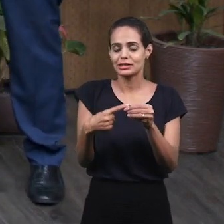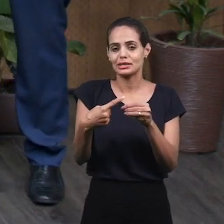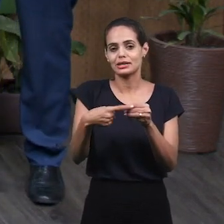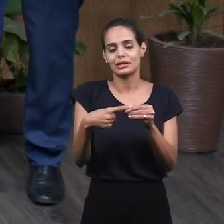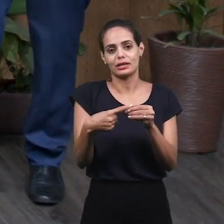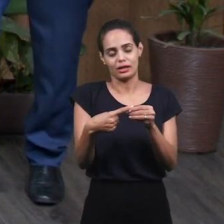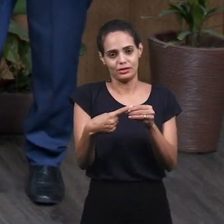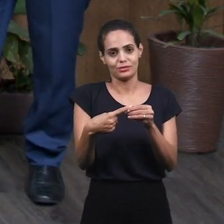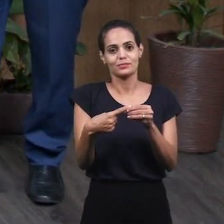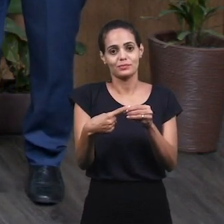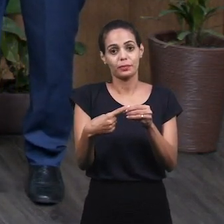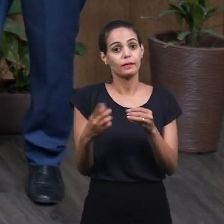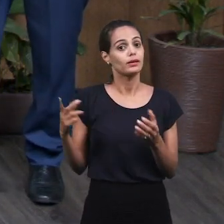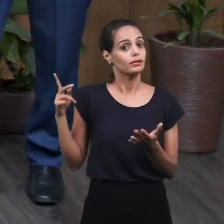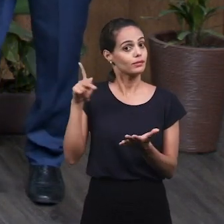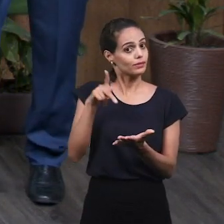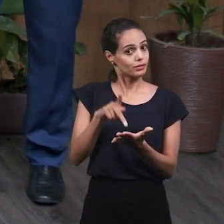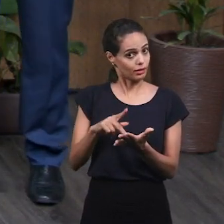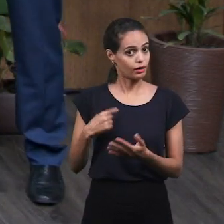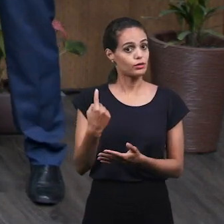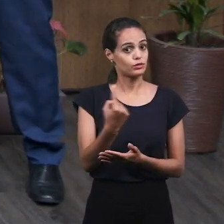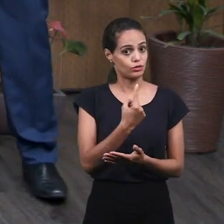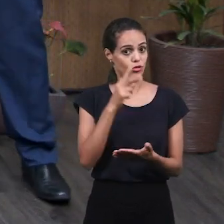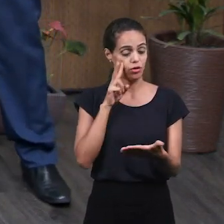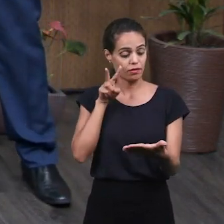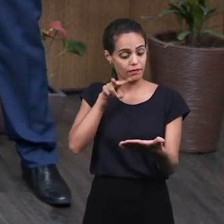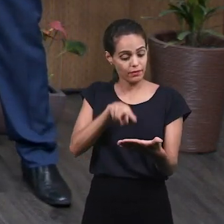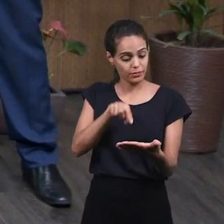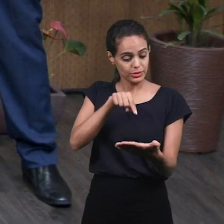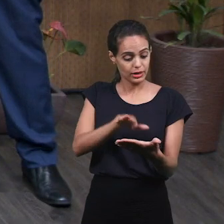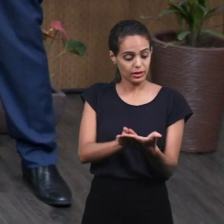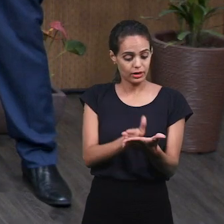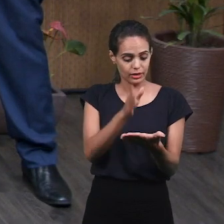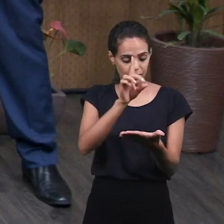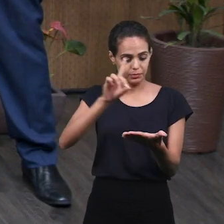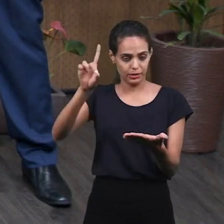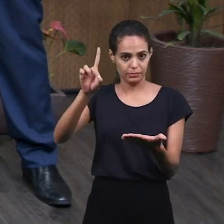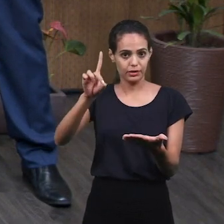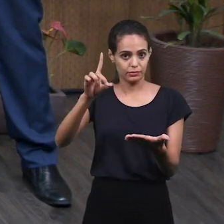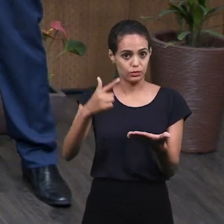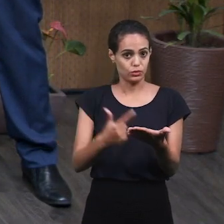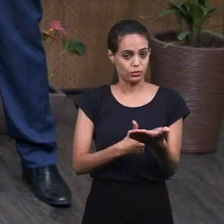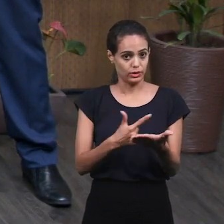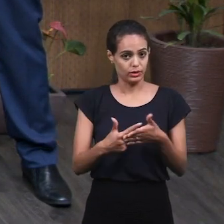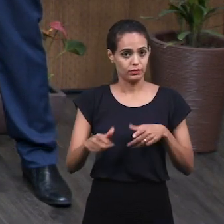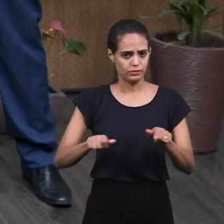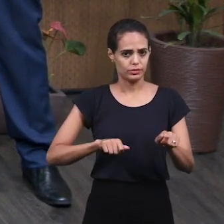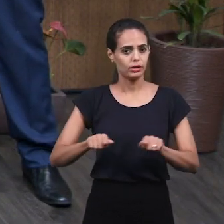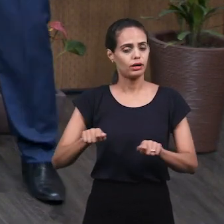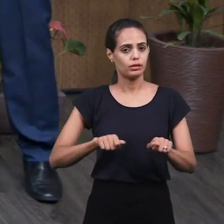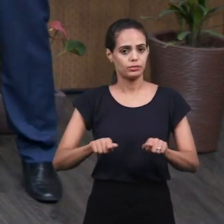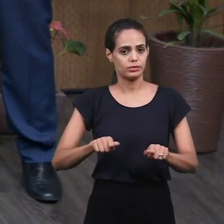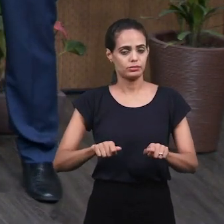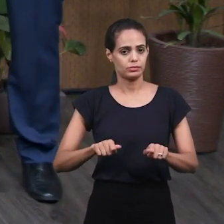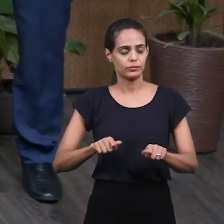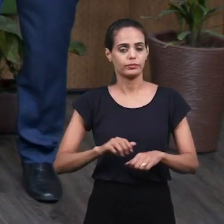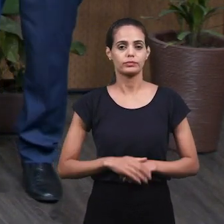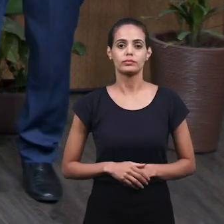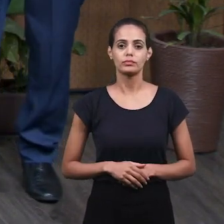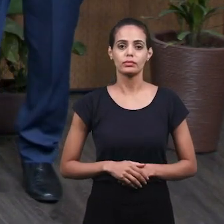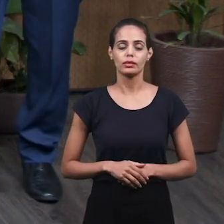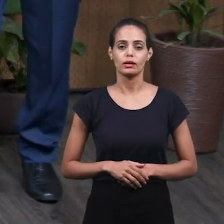nous voyons dans la Bible, dans le livre de Actes, que l'allée de Paul à Philippe